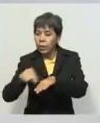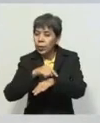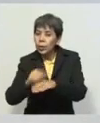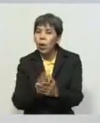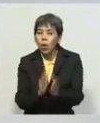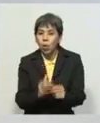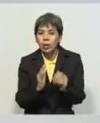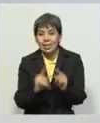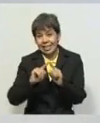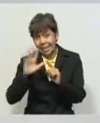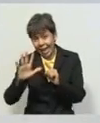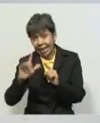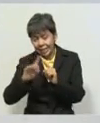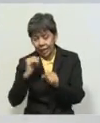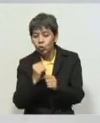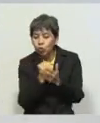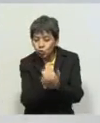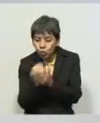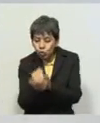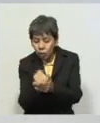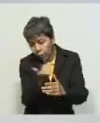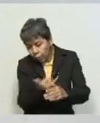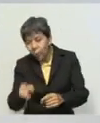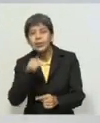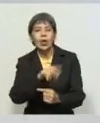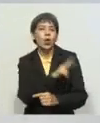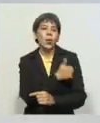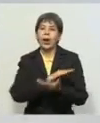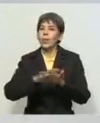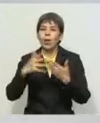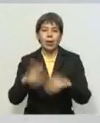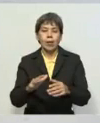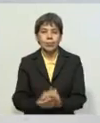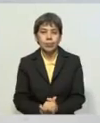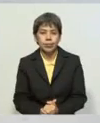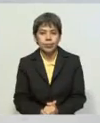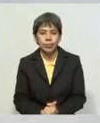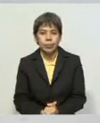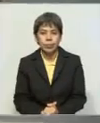ำตัวหมูป่าตัวที่5นะครับที่ได้รับการช่วยเหลือจากถ้ำหลวงนะครับมายังโรงพยาบาลเป็นที่เรียบร้อยแล้วครับ